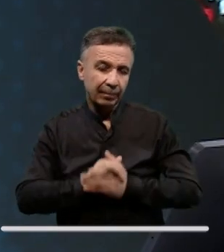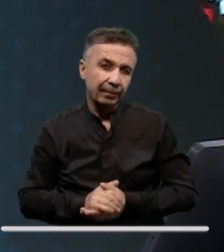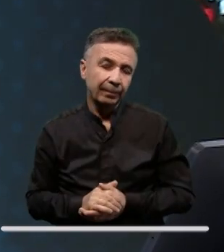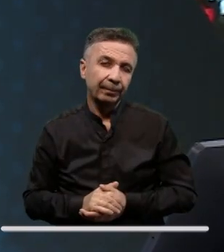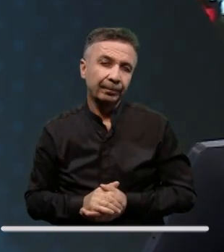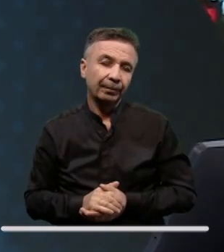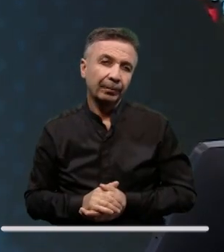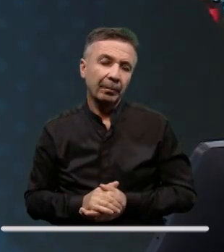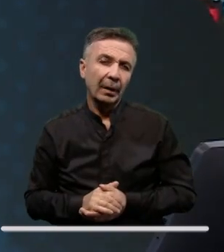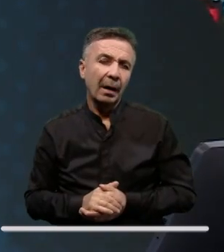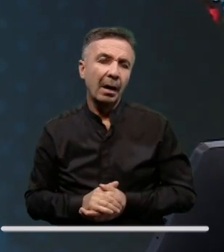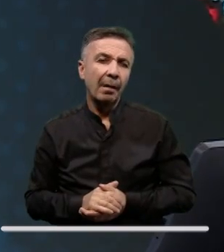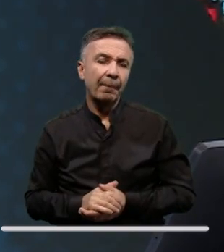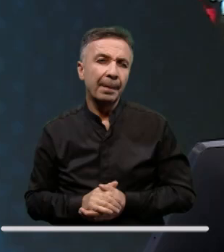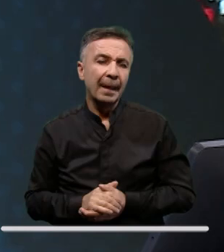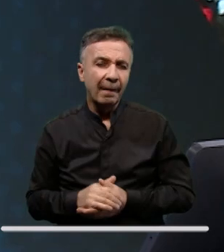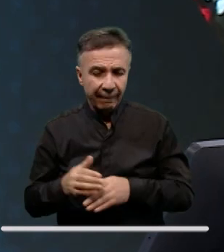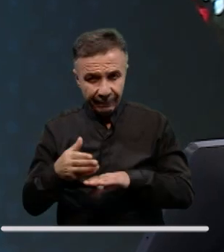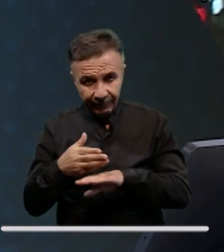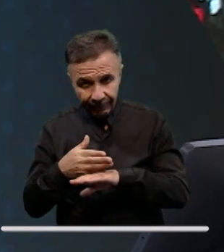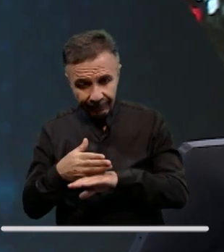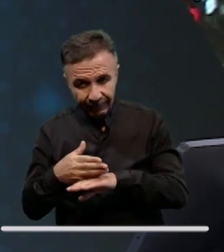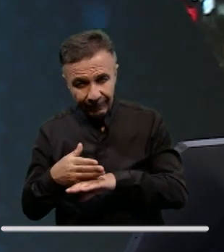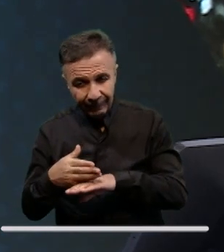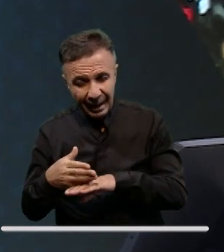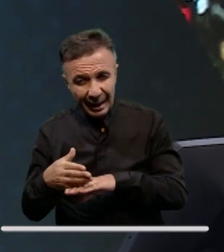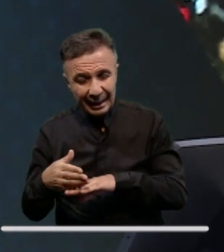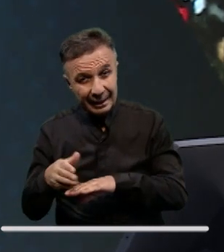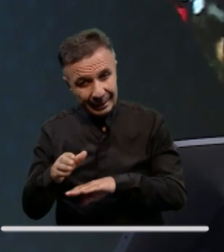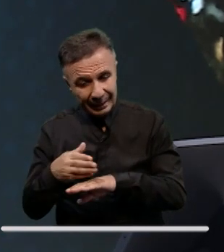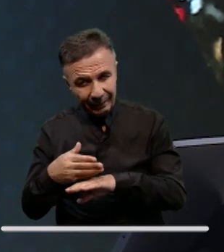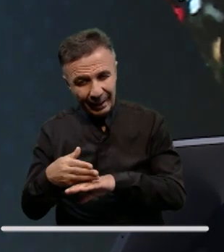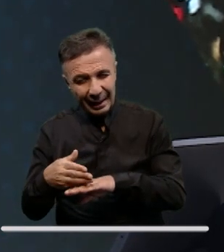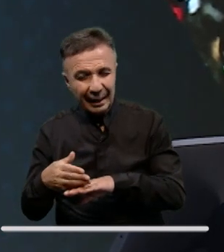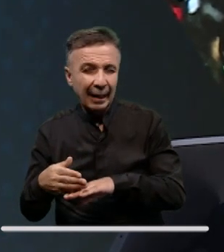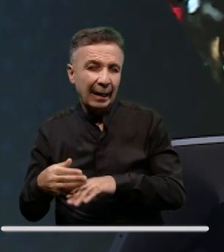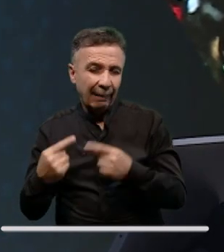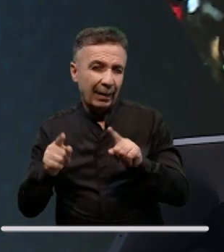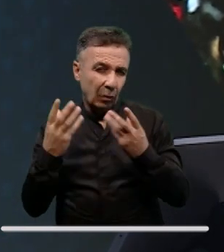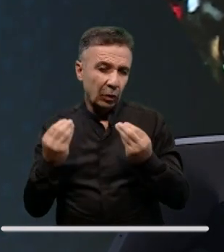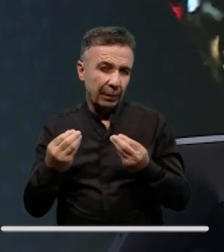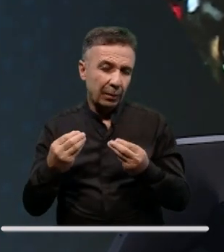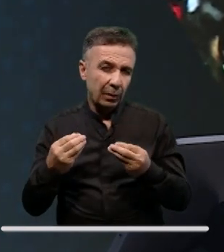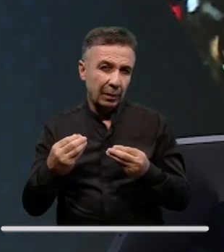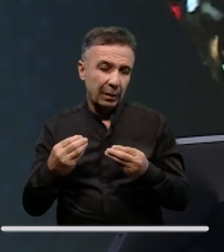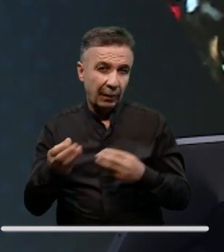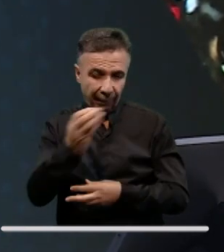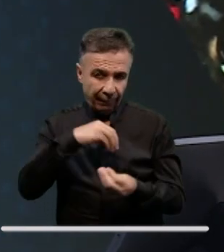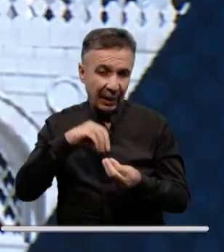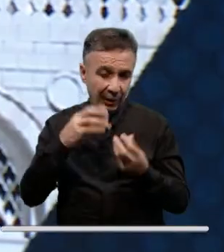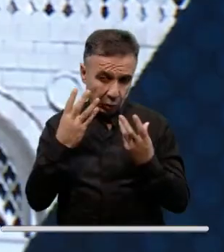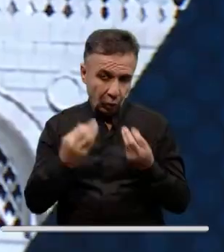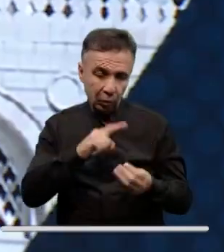soruya vade farkı oluştuğu zaman kredi kartı kullanmakta bir sakınca olur mu şimdi Eee muhterem